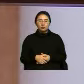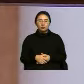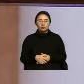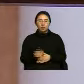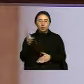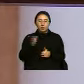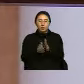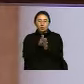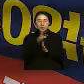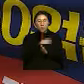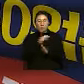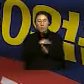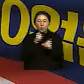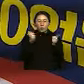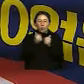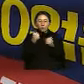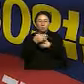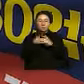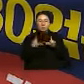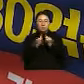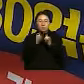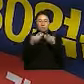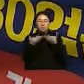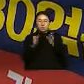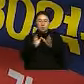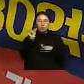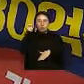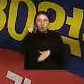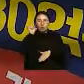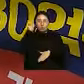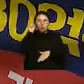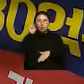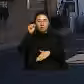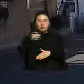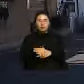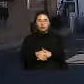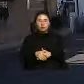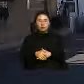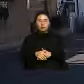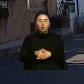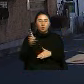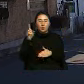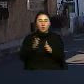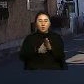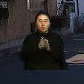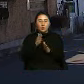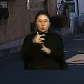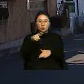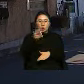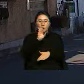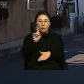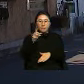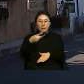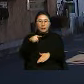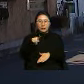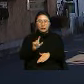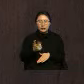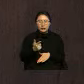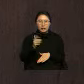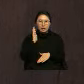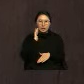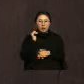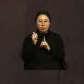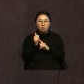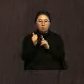고양시의회 본회의장 앞에서 시민단체 회원들이 목소리를 높입니다 고양시가 정발산동 에 있는 김대중 전